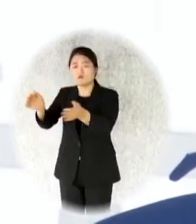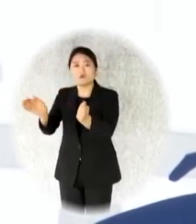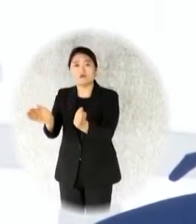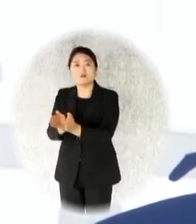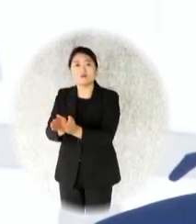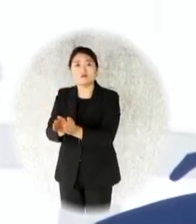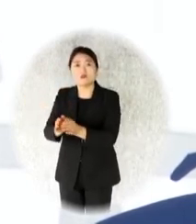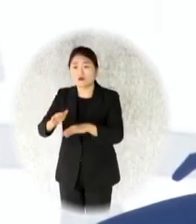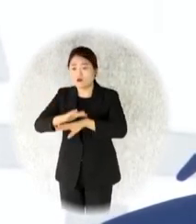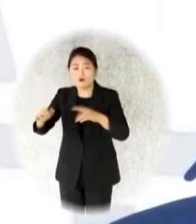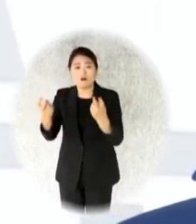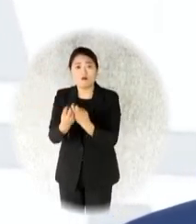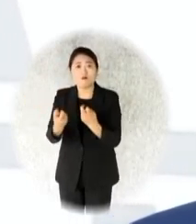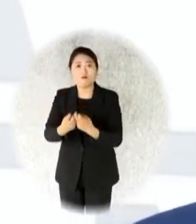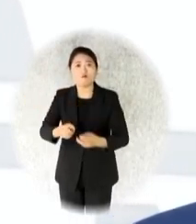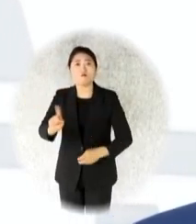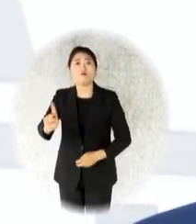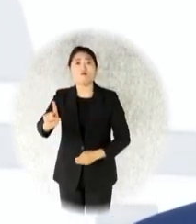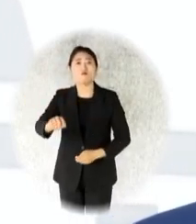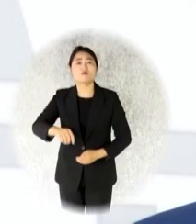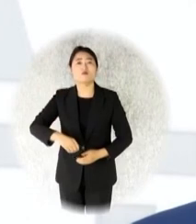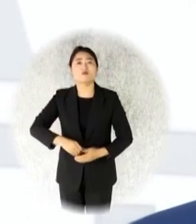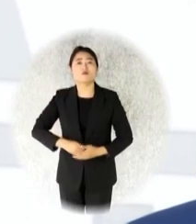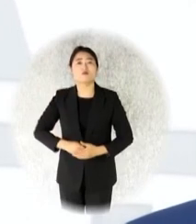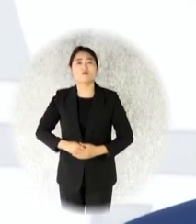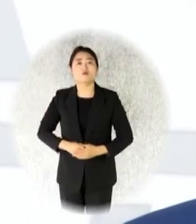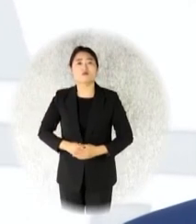위해 어떤 노력을 하고 있는 걸까요